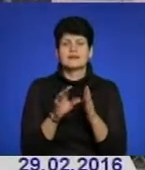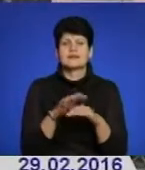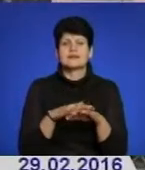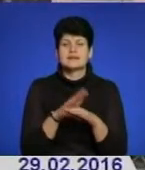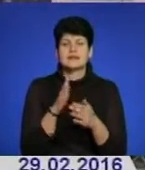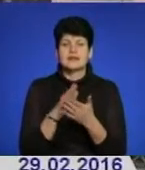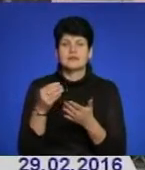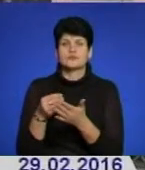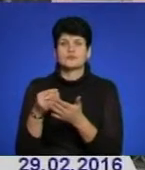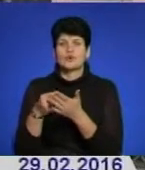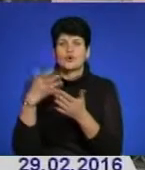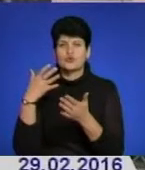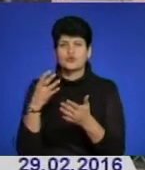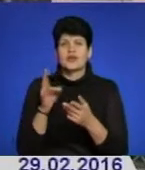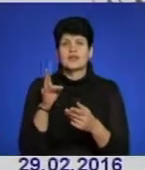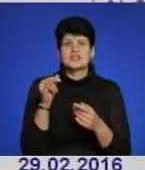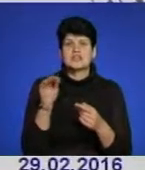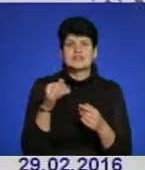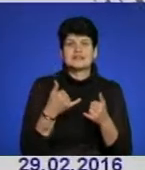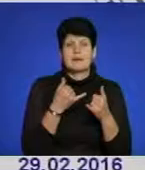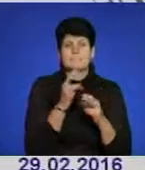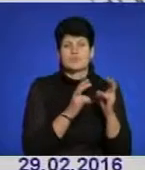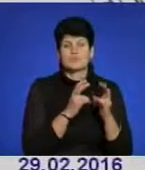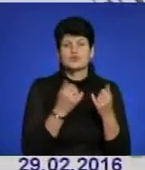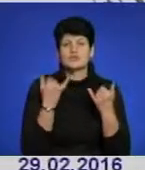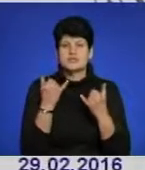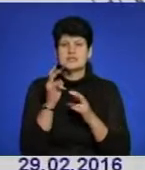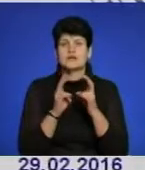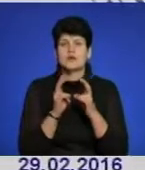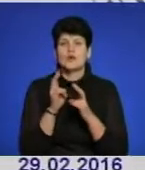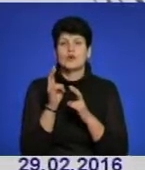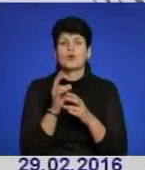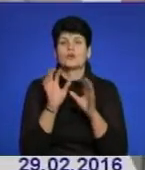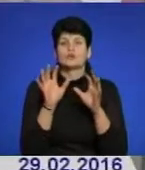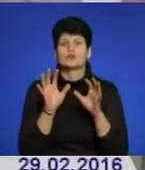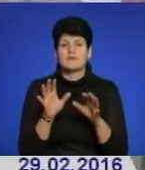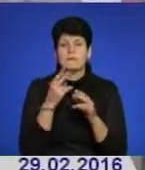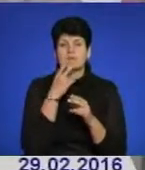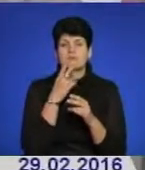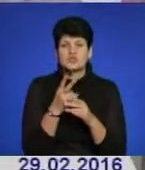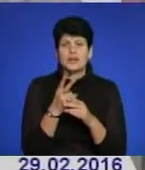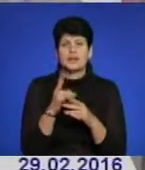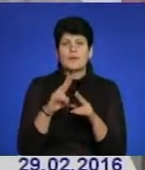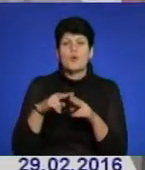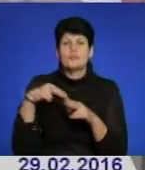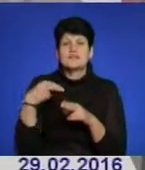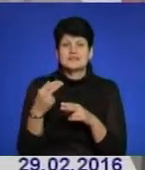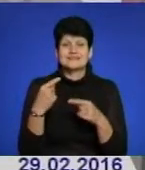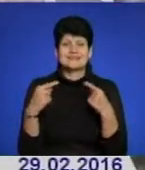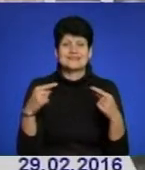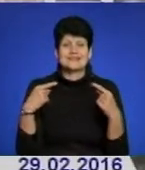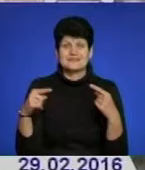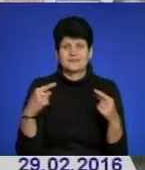є дорожчою, ніж для промисловості. Нинішнє законодавство передбачає компенсацію вартості електрики для населення із різних